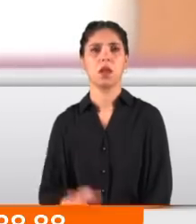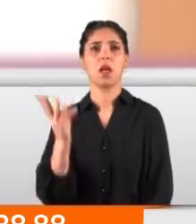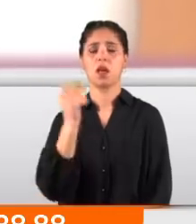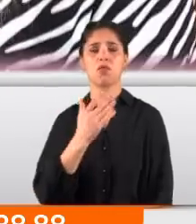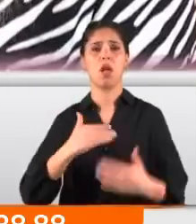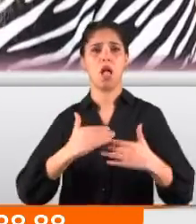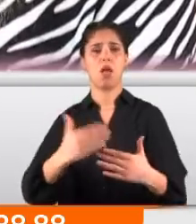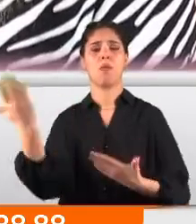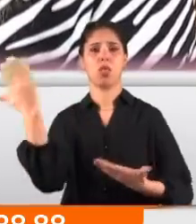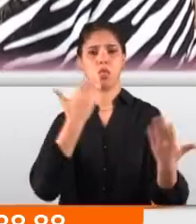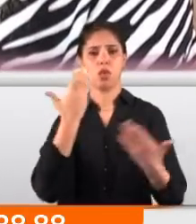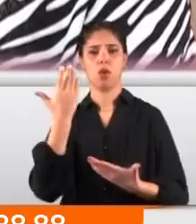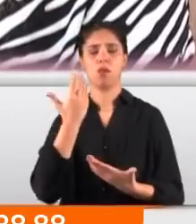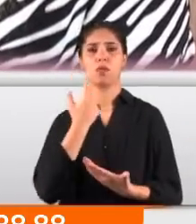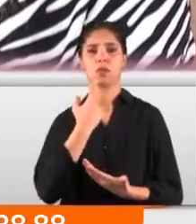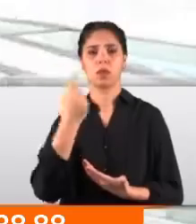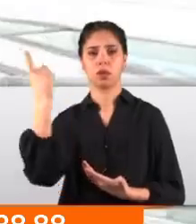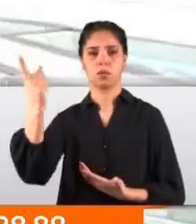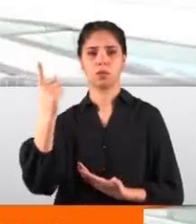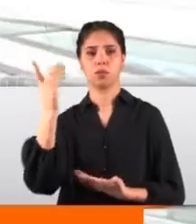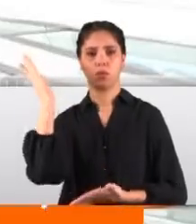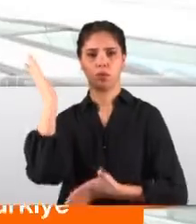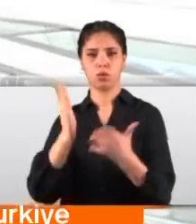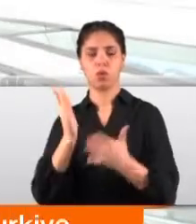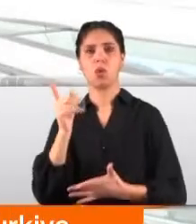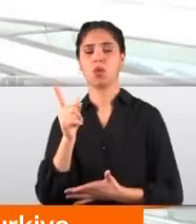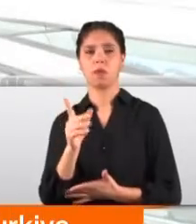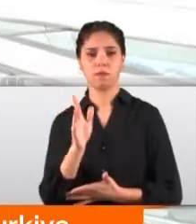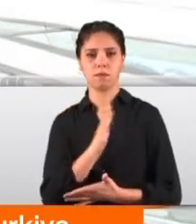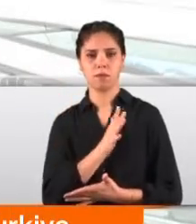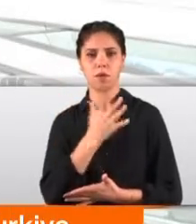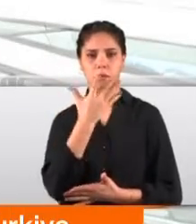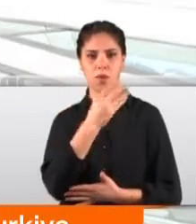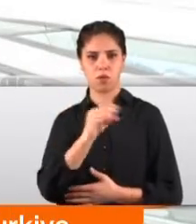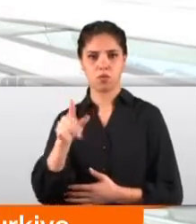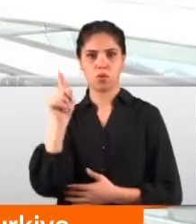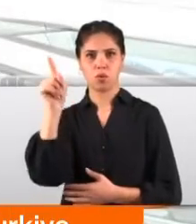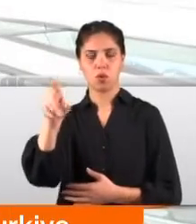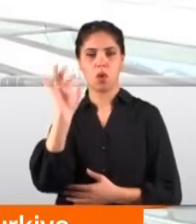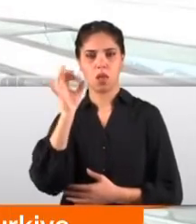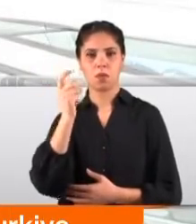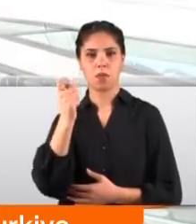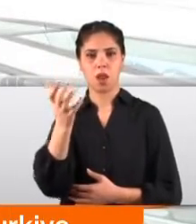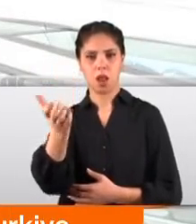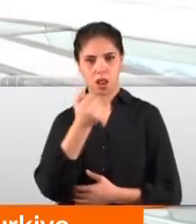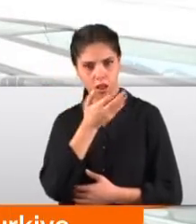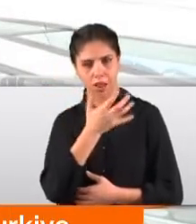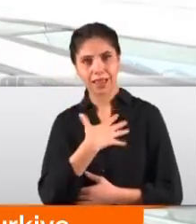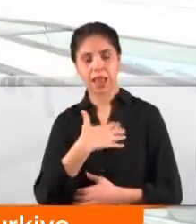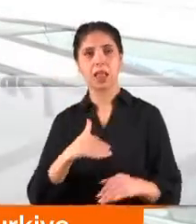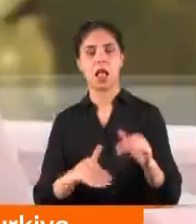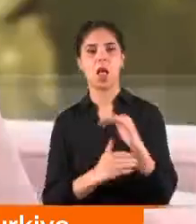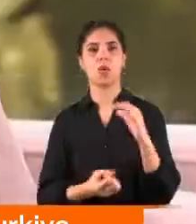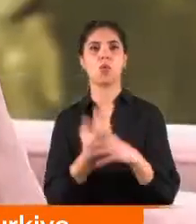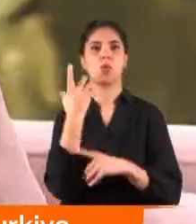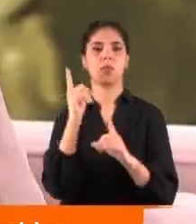dayak gidip şiddet gördüğünde belinde o sopayı kırdığında 5 çocuğu da o altınları da paraları da alıp kendine yeni